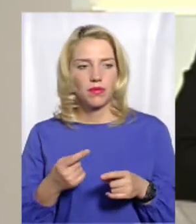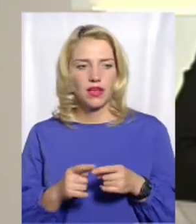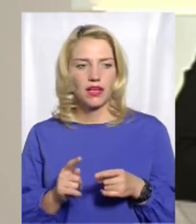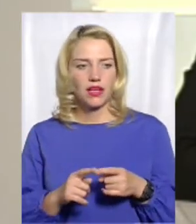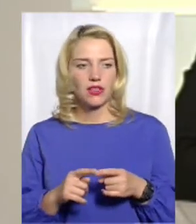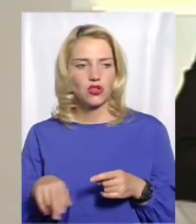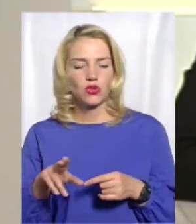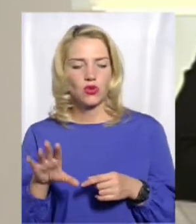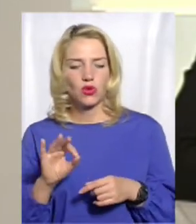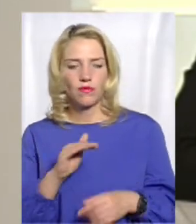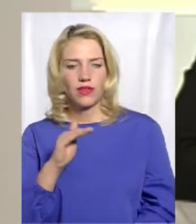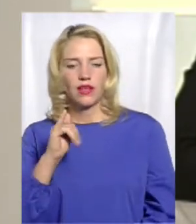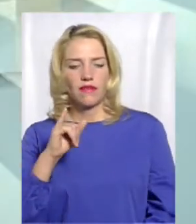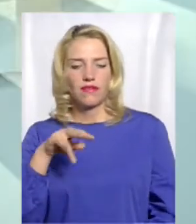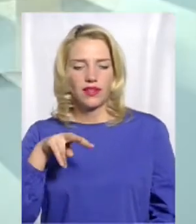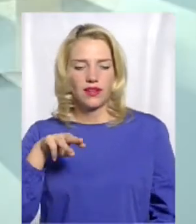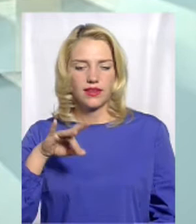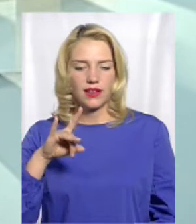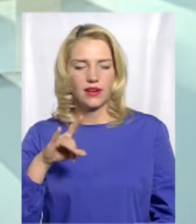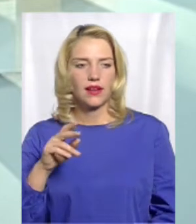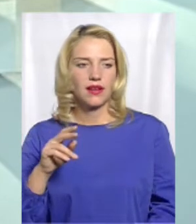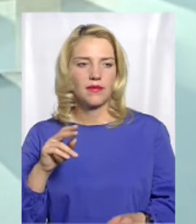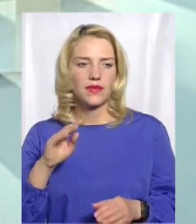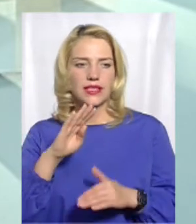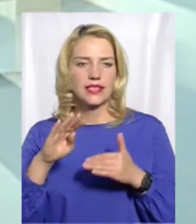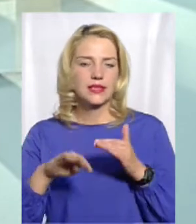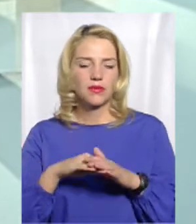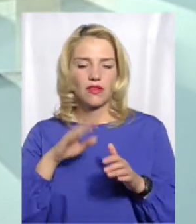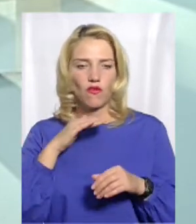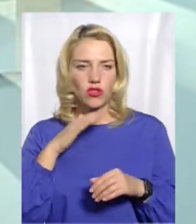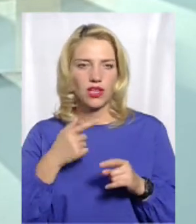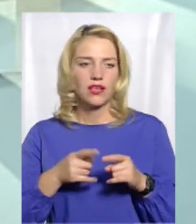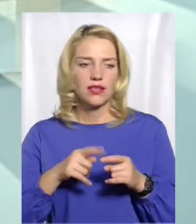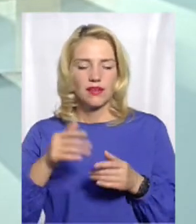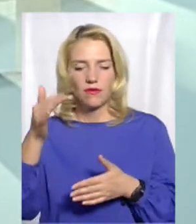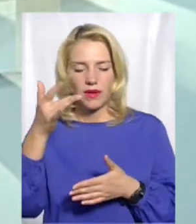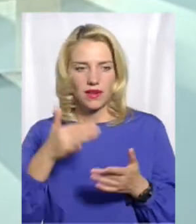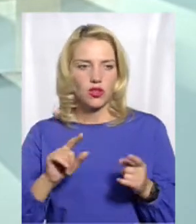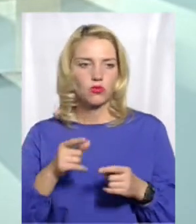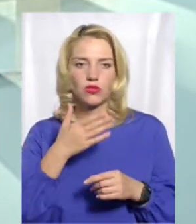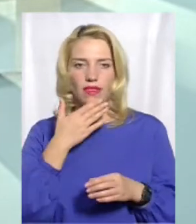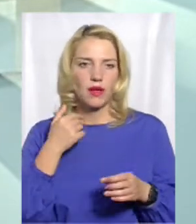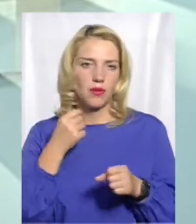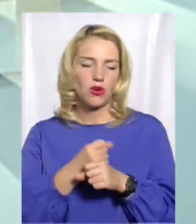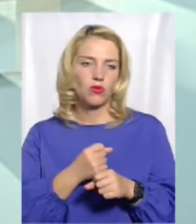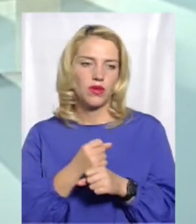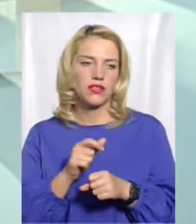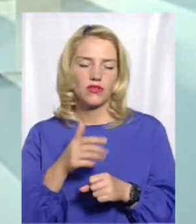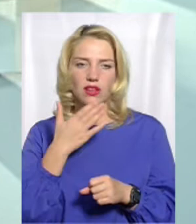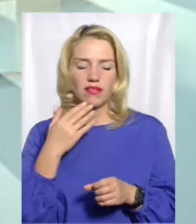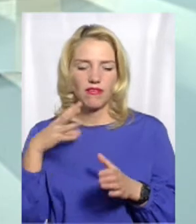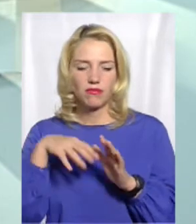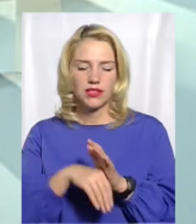з-під води? Фільтри з-під води, ми їх поставили в перелік, бо вони не переробляються, вони не містять в